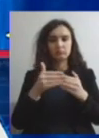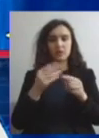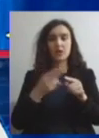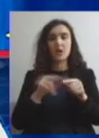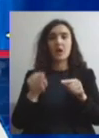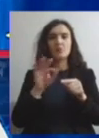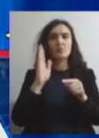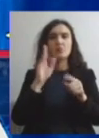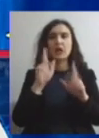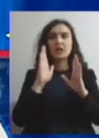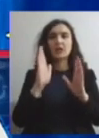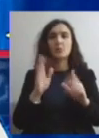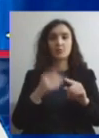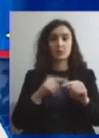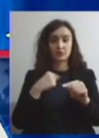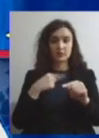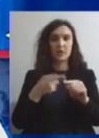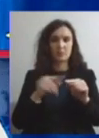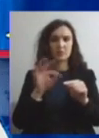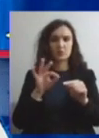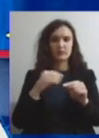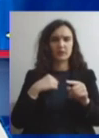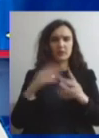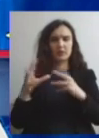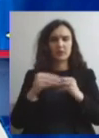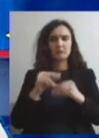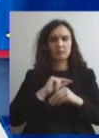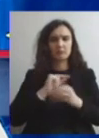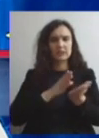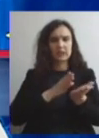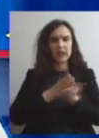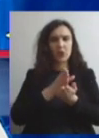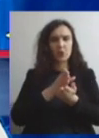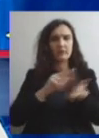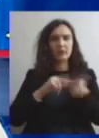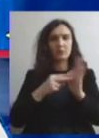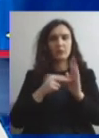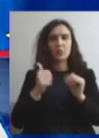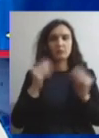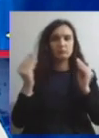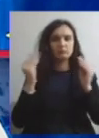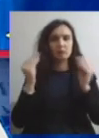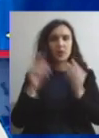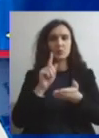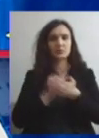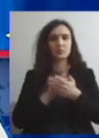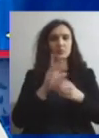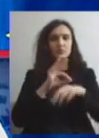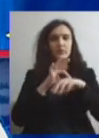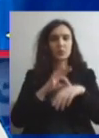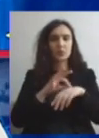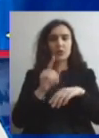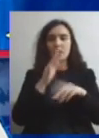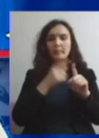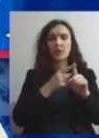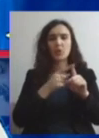განხილვით, რა თქმა უნდა, ჩვენ ასევე სტრატეგიულად გეგმავდით, თუ რა ღონისძიებების ჩატარება იყო აუცილებელი და რა პერიოდში იყო